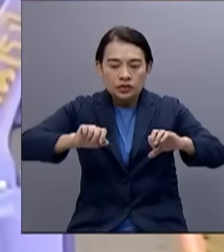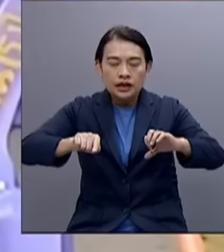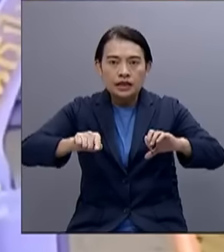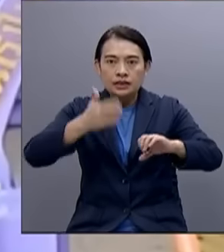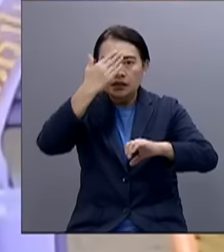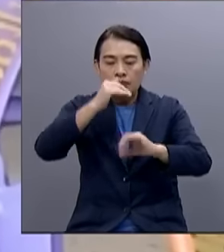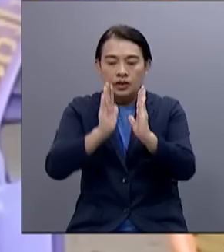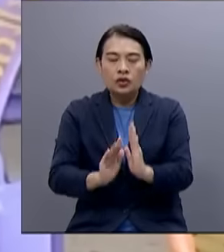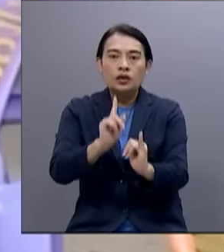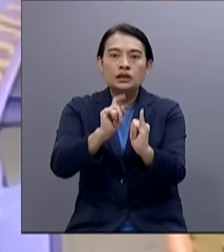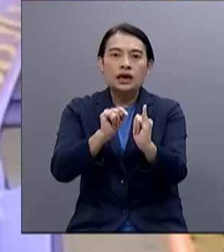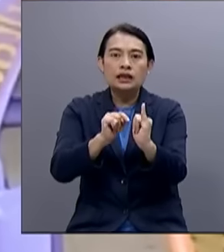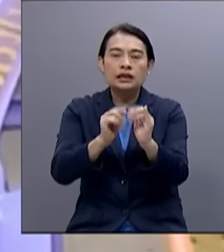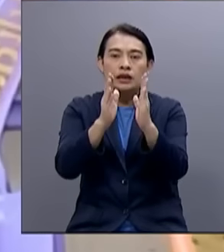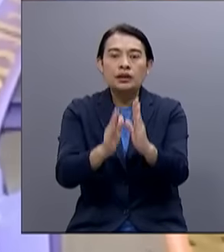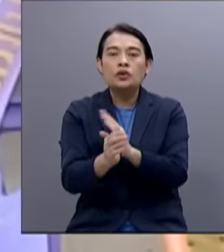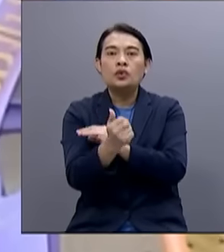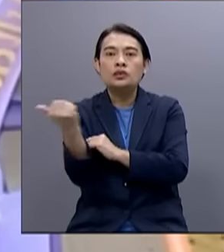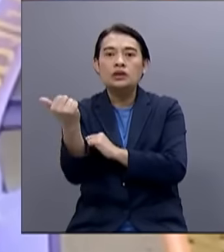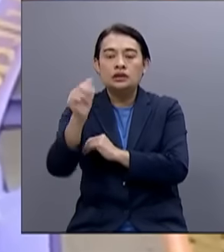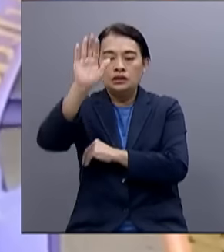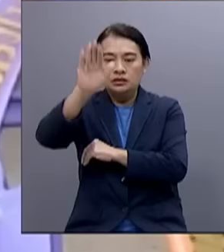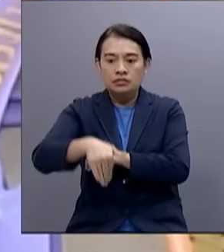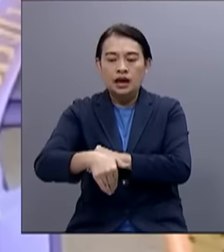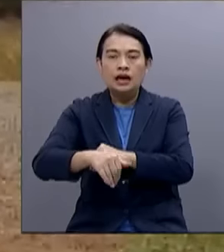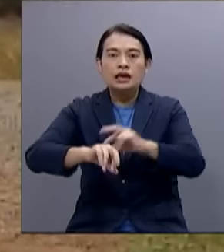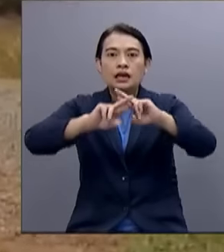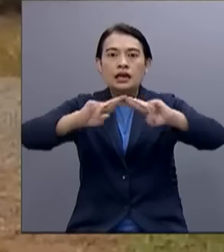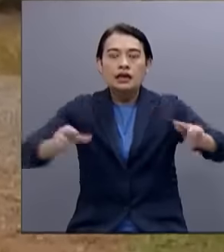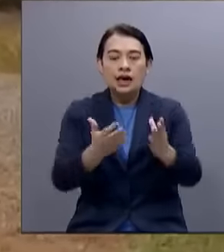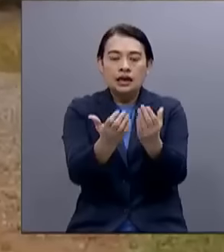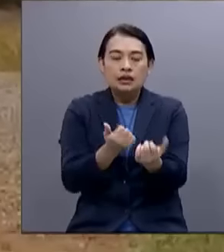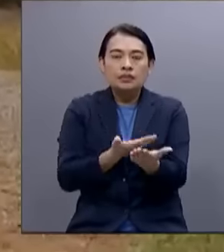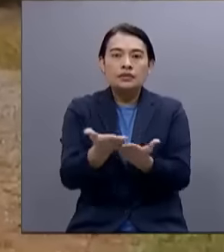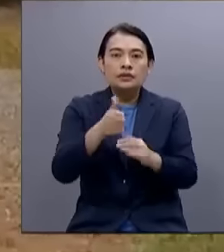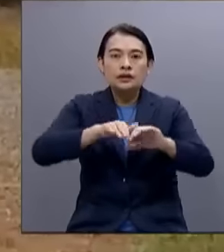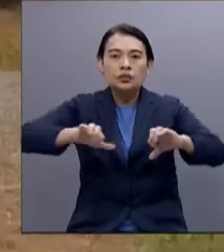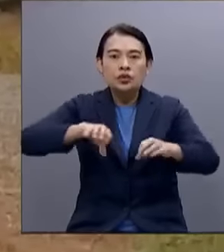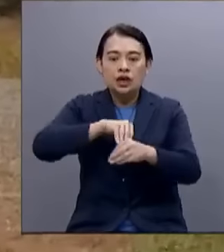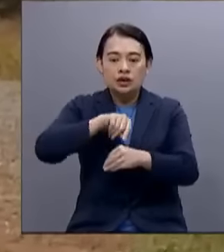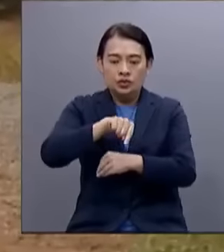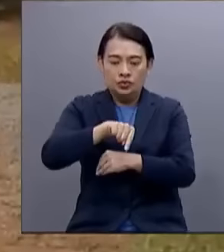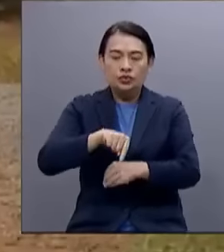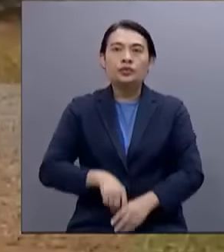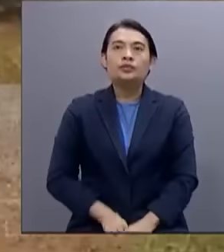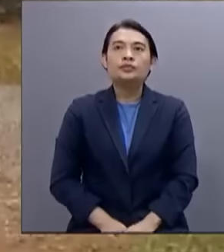วิตเนี่ยเป็นคนจากพื้นที่อื่นแล้วก็ได้มาเปิดแผงรับซื้อทุเรียนอยู่ในพื้นที่ค่ะ